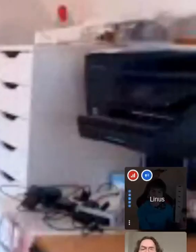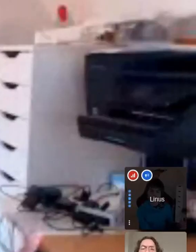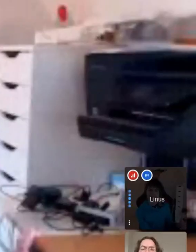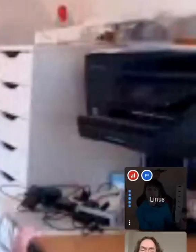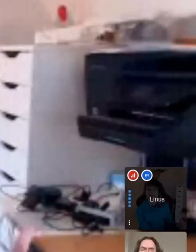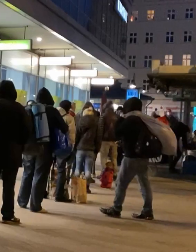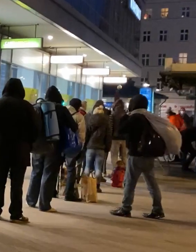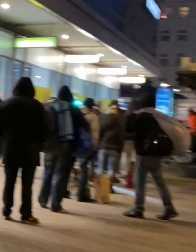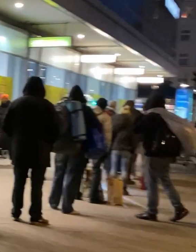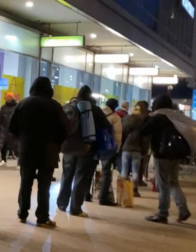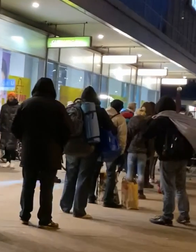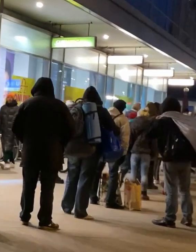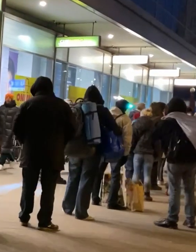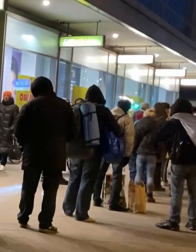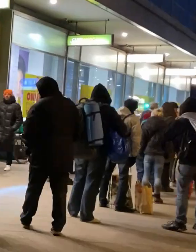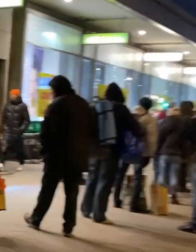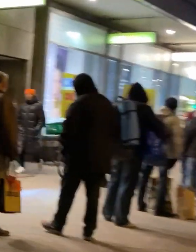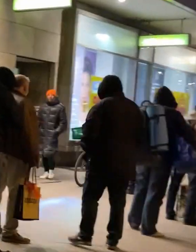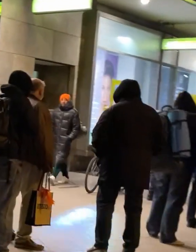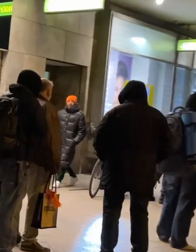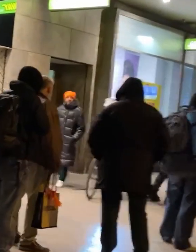echt reich.